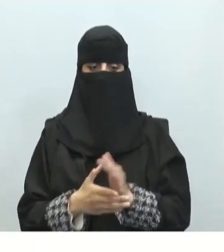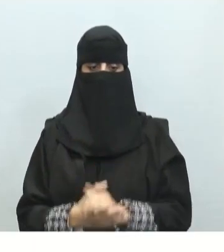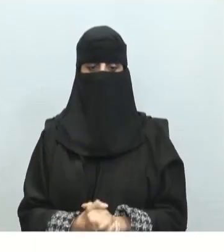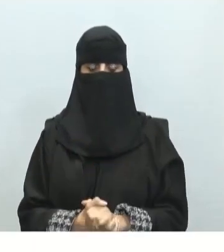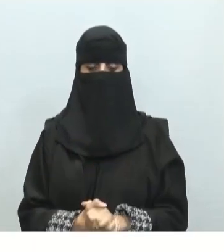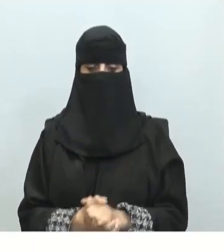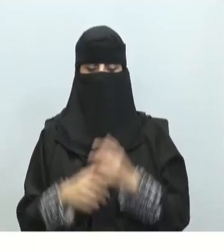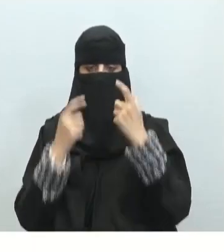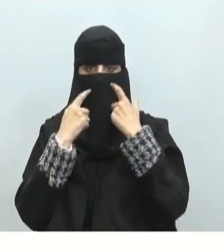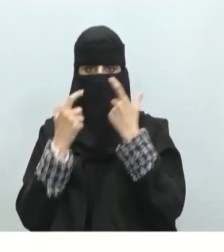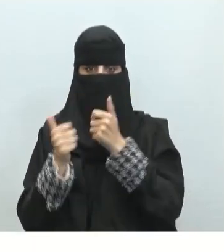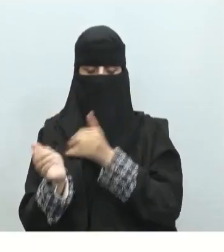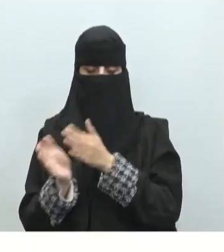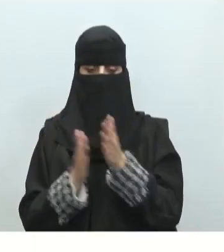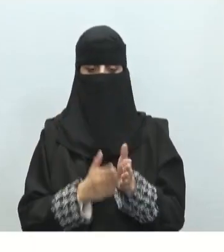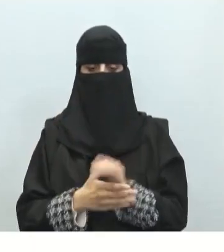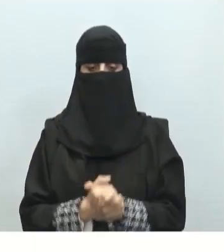ارجو التركيز والاستماع